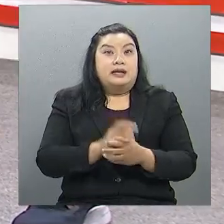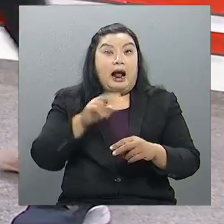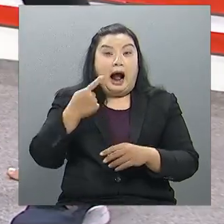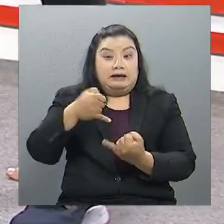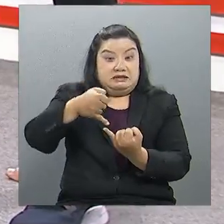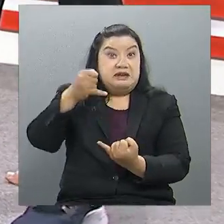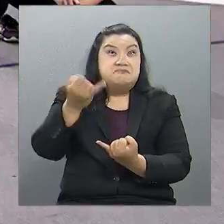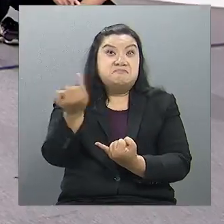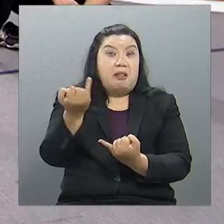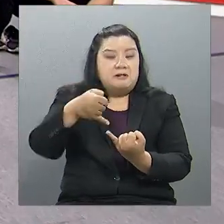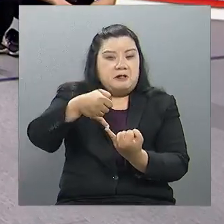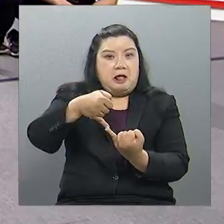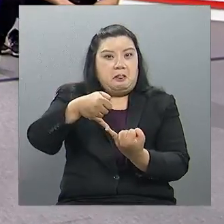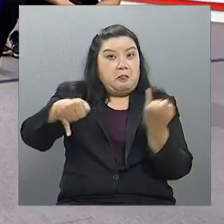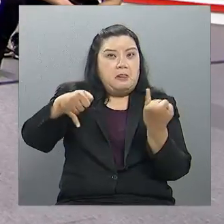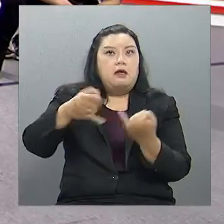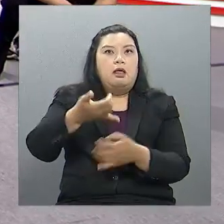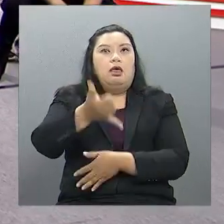visionด czant